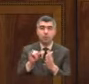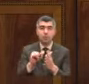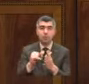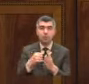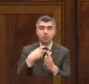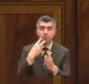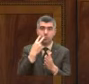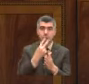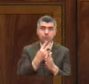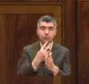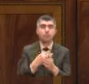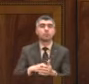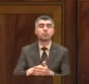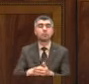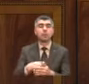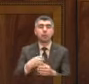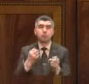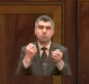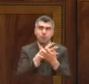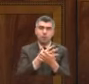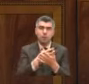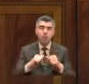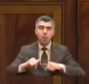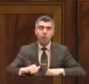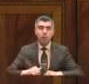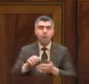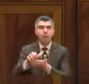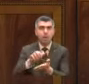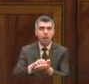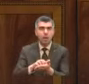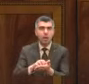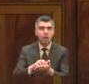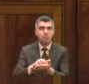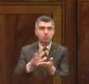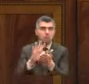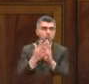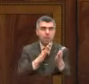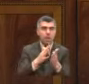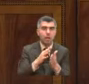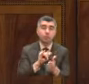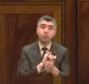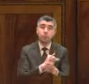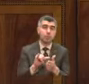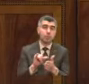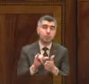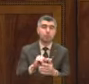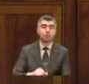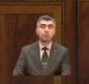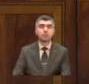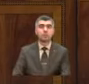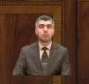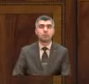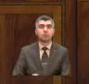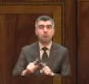انا استغربت الاخت اللي قالت كاين شي مشروع وزاره الفلاحه دون مراعاه البيئه، ما اظن لانه